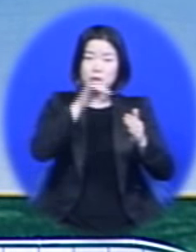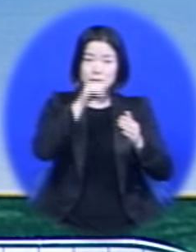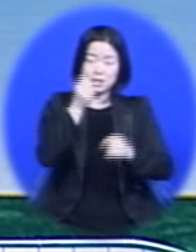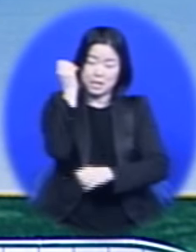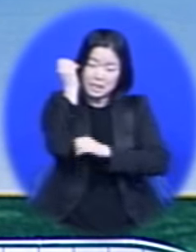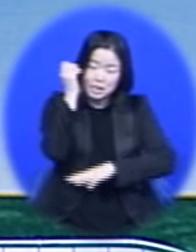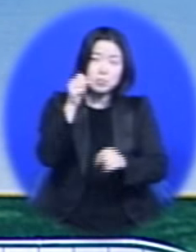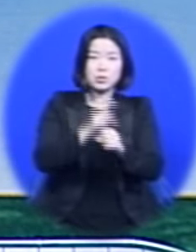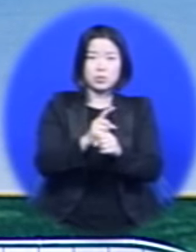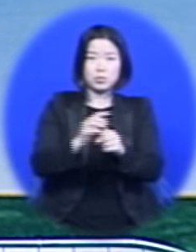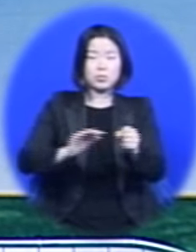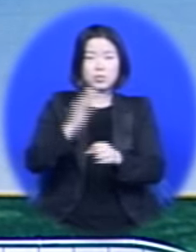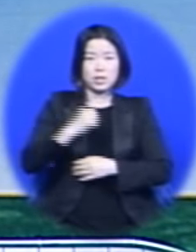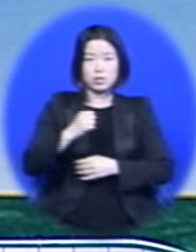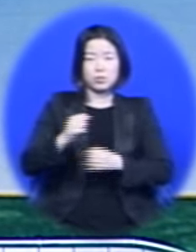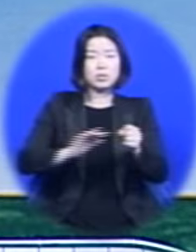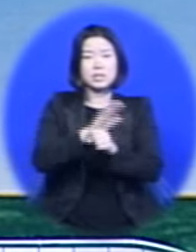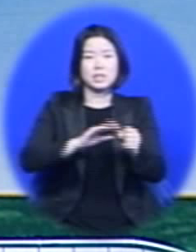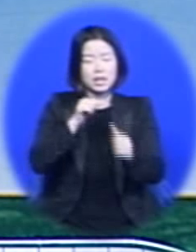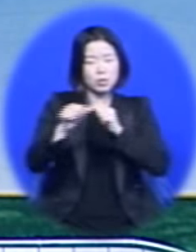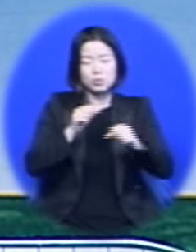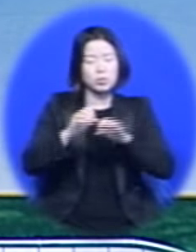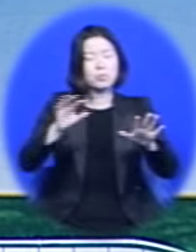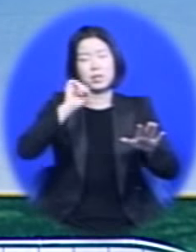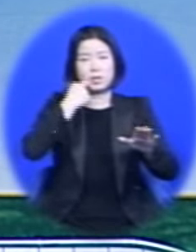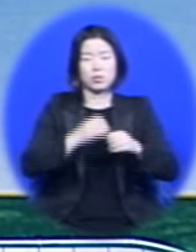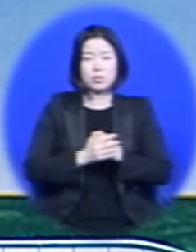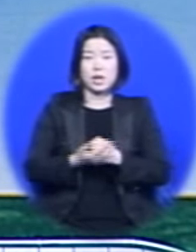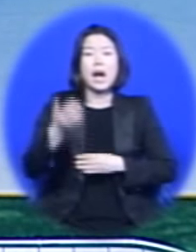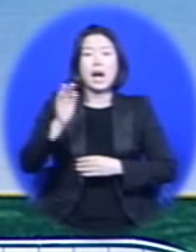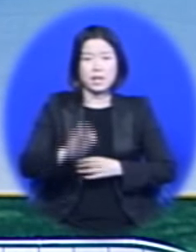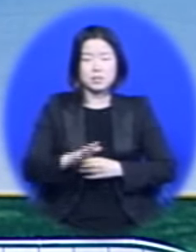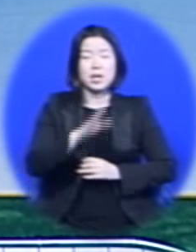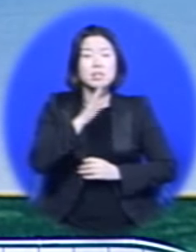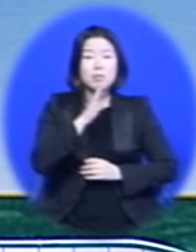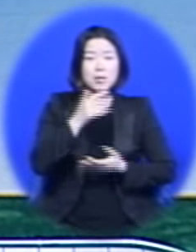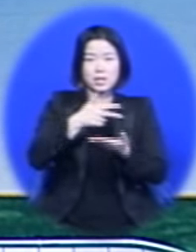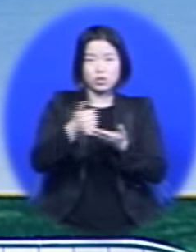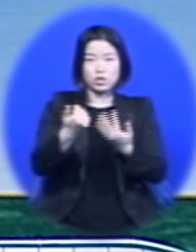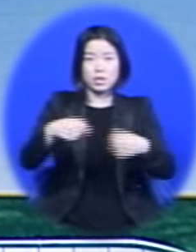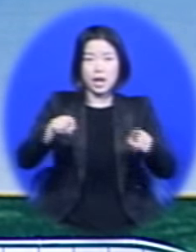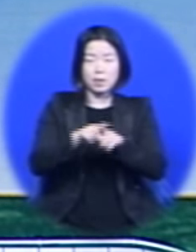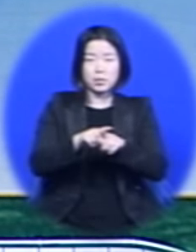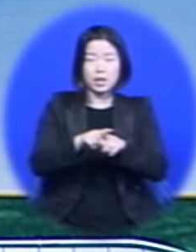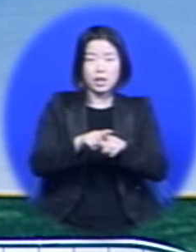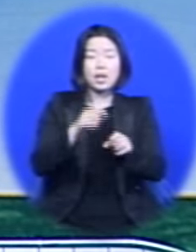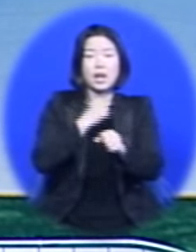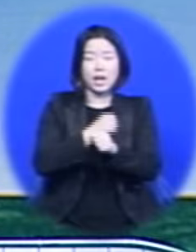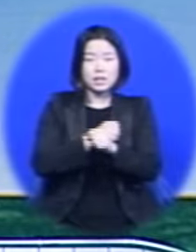본성으로는 사랑으로 소문날 사람이 없습니다. 그러나 정말 주님과 함께 하는